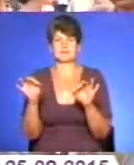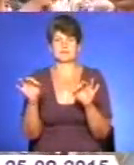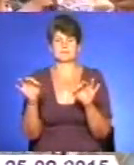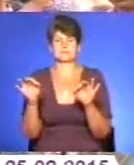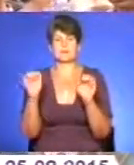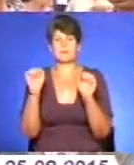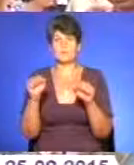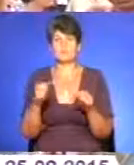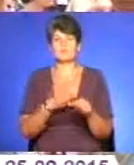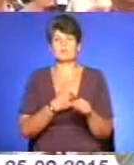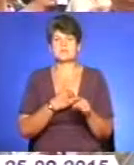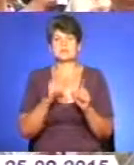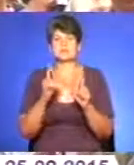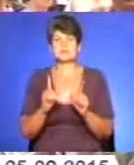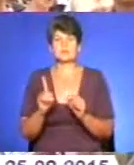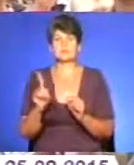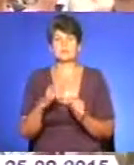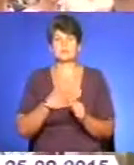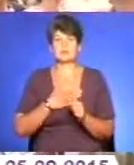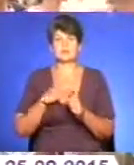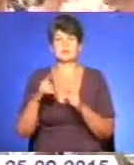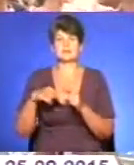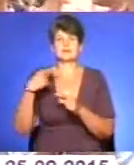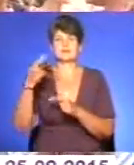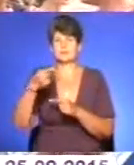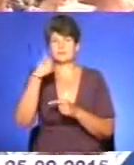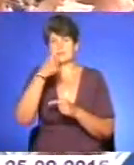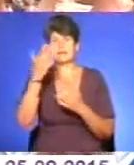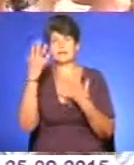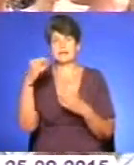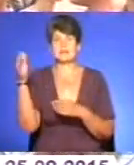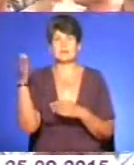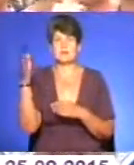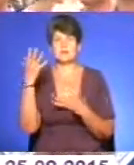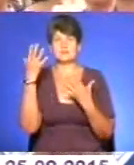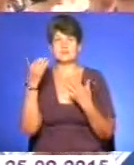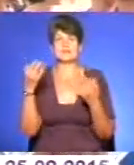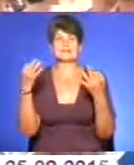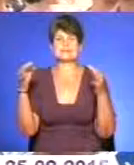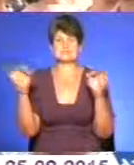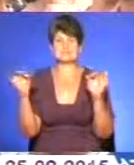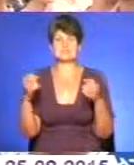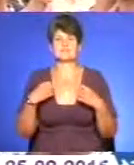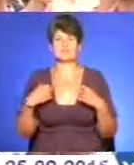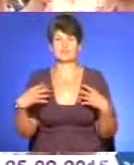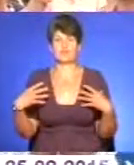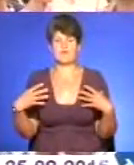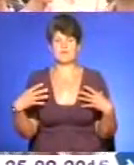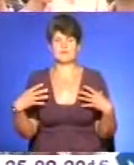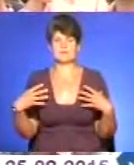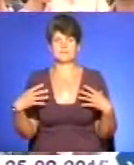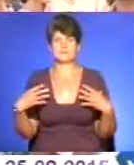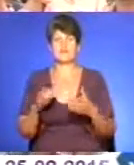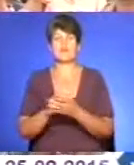незалежність. Можна побажати тільки, щоб ми слідуючий рік, День прапора і День незалежності, святкували, в принципі,